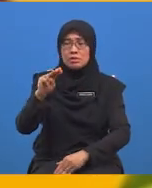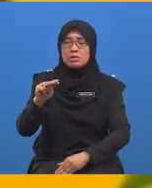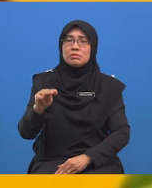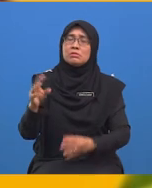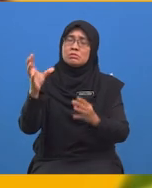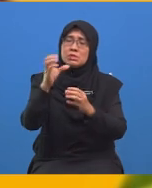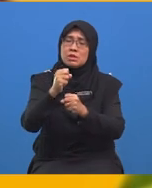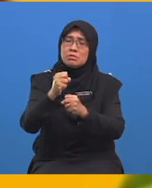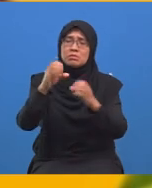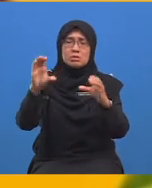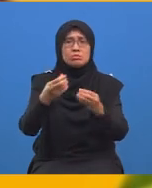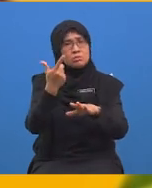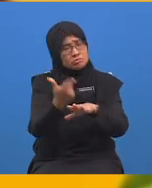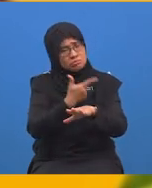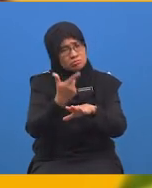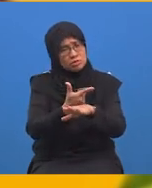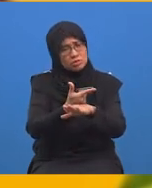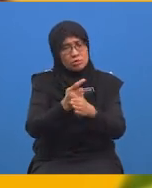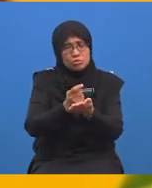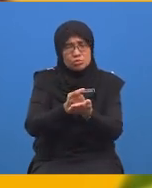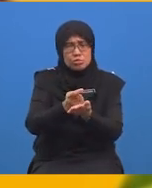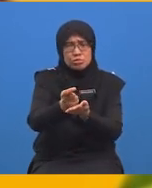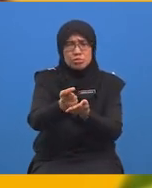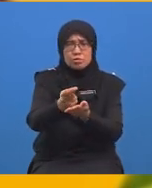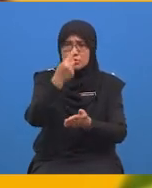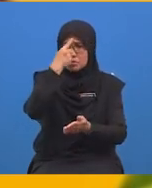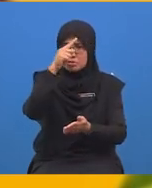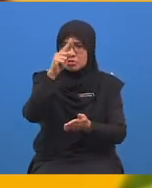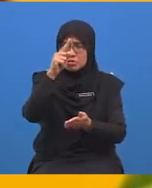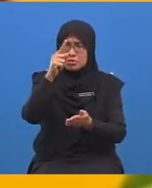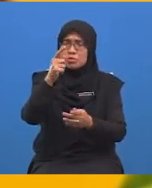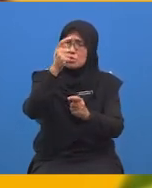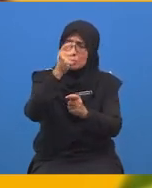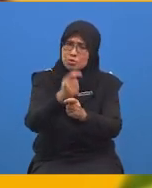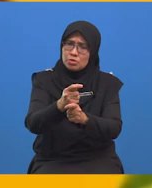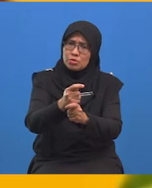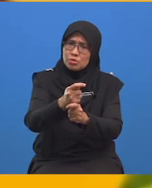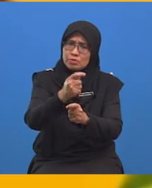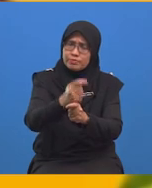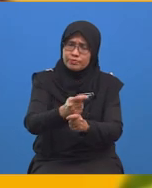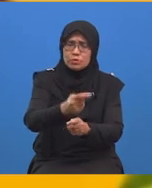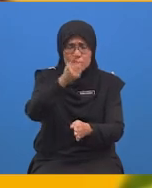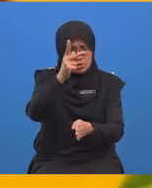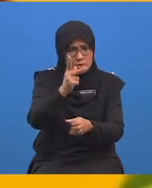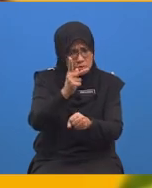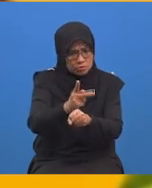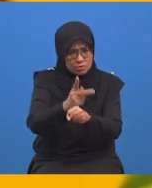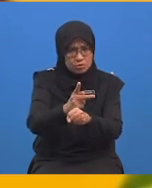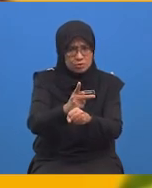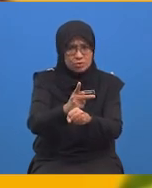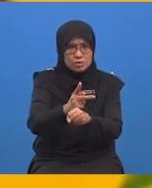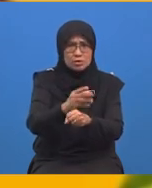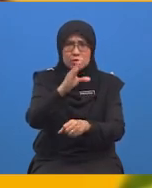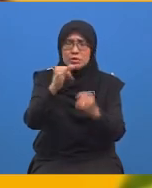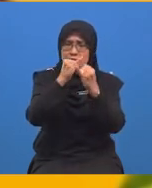dapat membuat latihan berterusan bagi langkah pengukuhan dan lebih jelas terhadap kemahiran yang